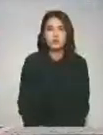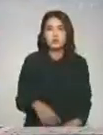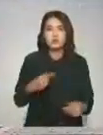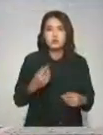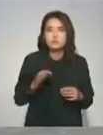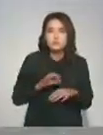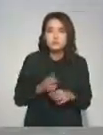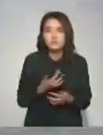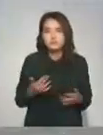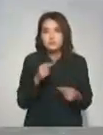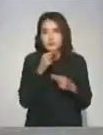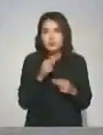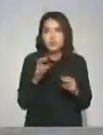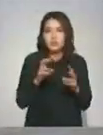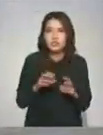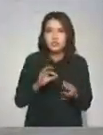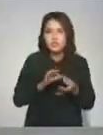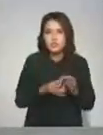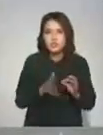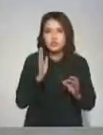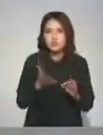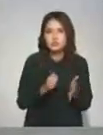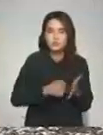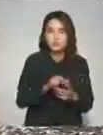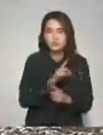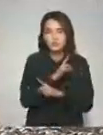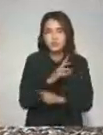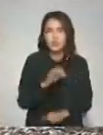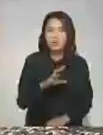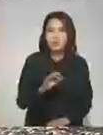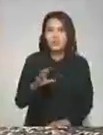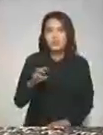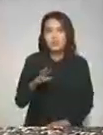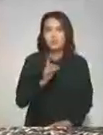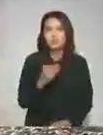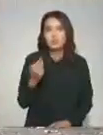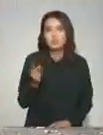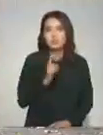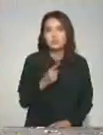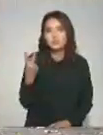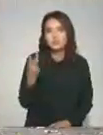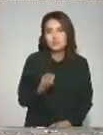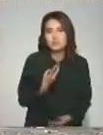Токсикологическая экспертиза покажет истинную причину смерти 6-летних Амира и Ильяса. Ждать ее придется как минимум 2 недели.